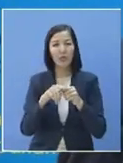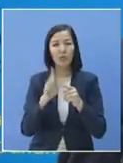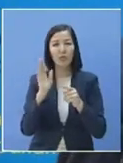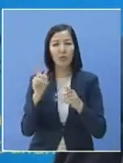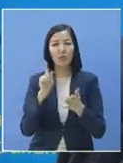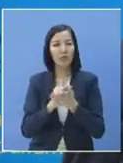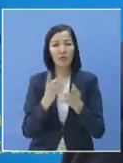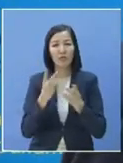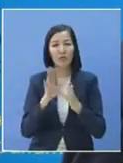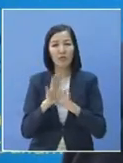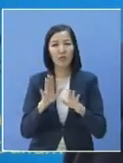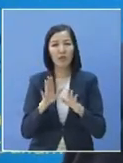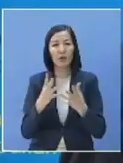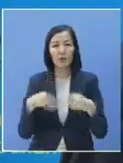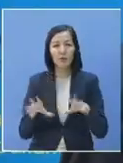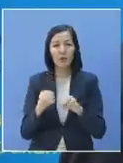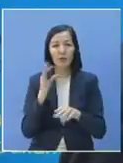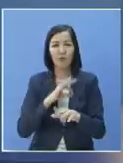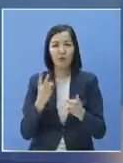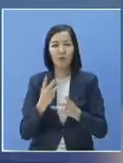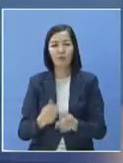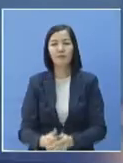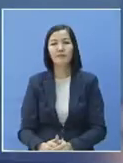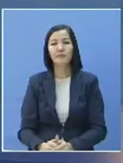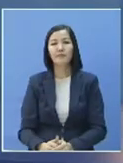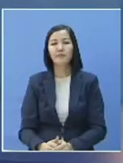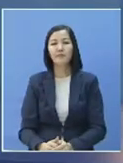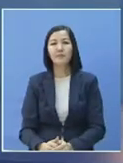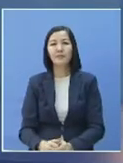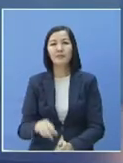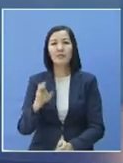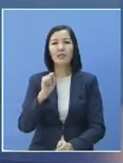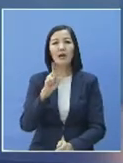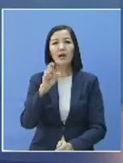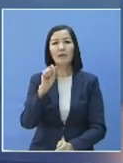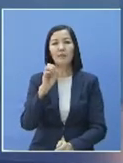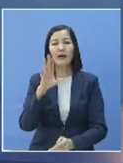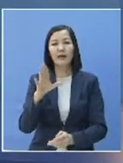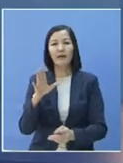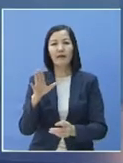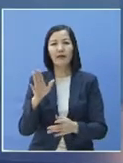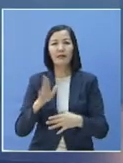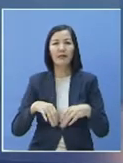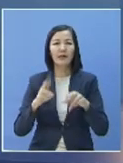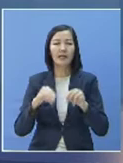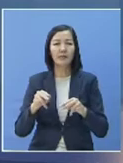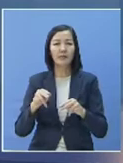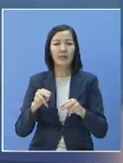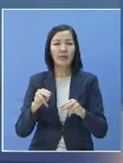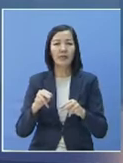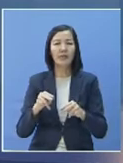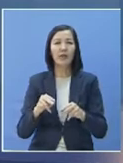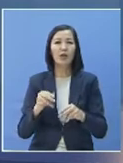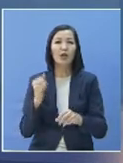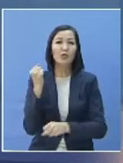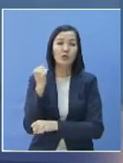механизатор болып та қоғамға пайда келтіре алады. Ал Дәурен Абаев жастар кәсіптік мамандықты егерсе жұмыссыз